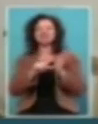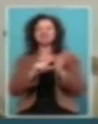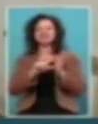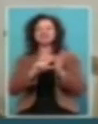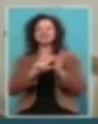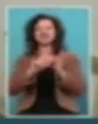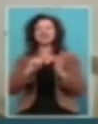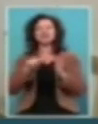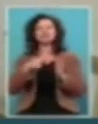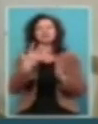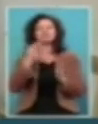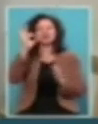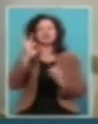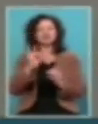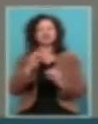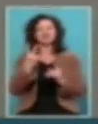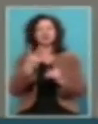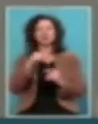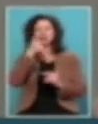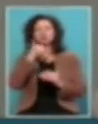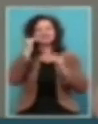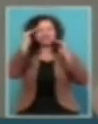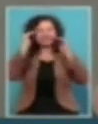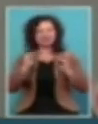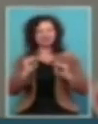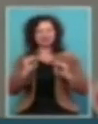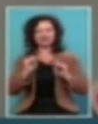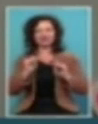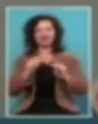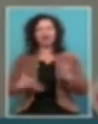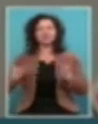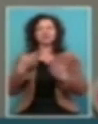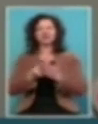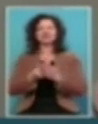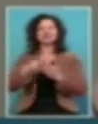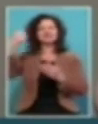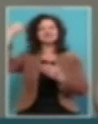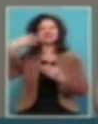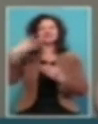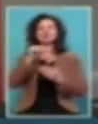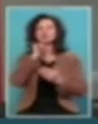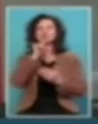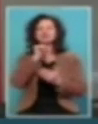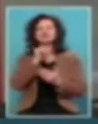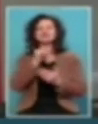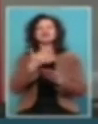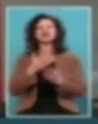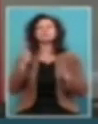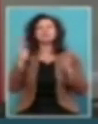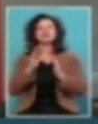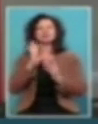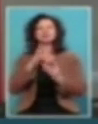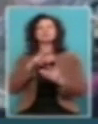айында жарықтың құны тағы да төмендейтін болады. Коммуналдық қызметтің осы түрі бойынша заңды тұлғалар да ақшаларын үнемдей алады.